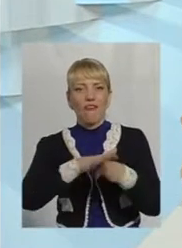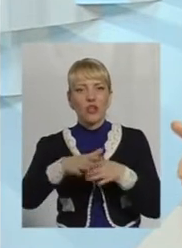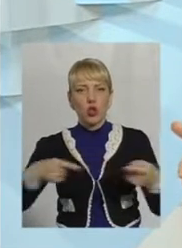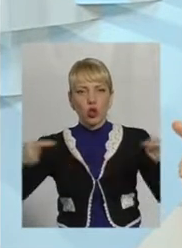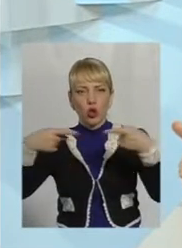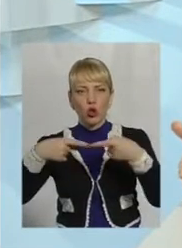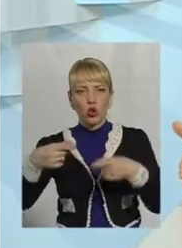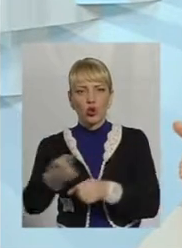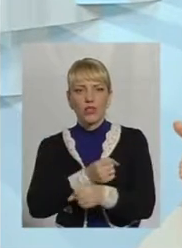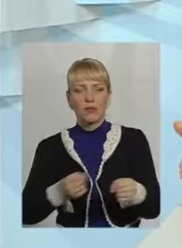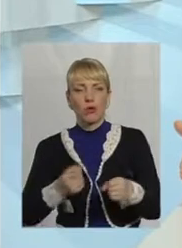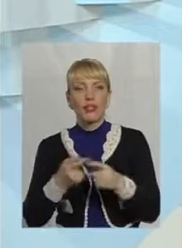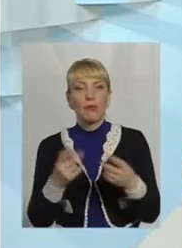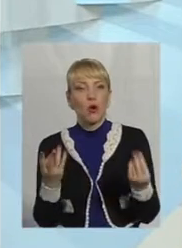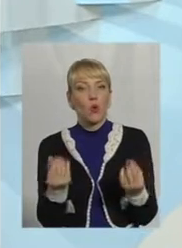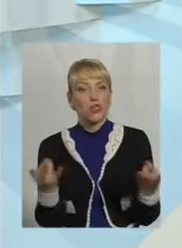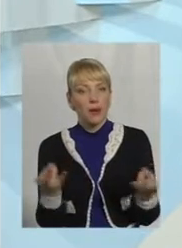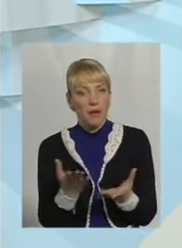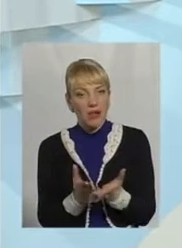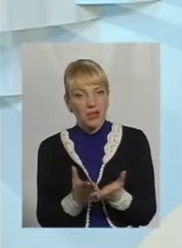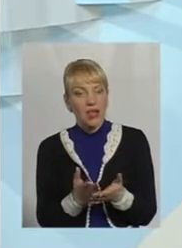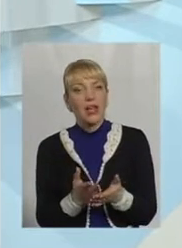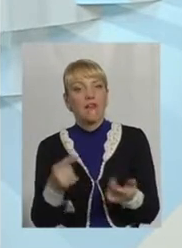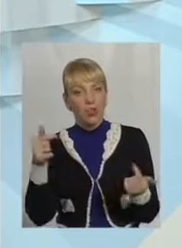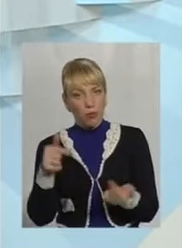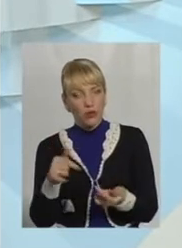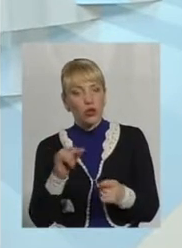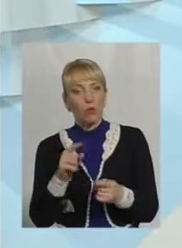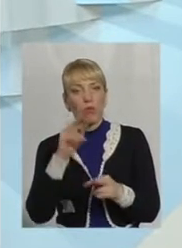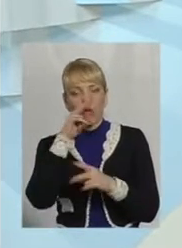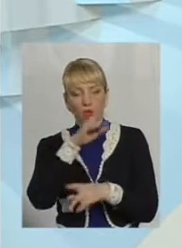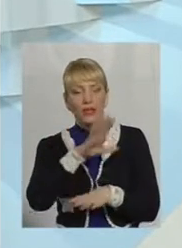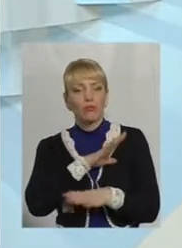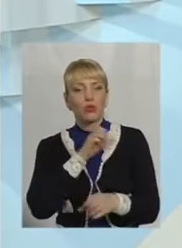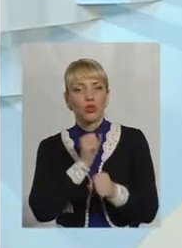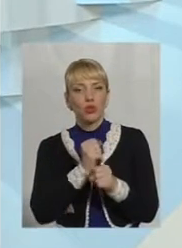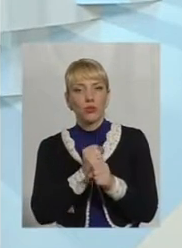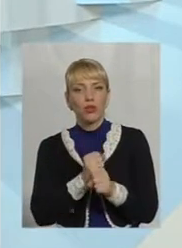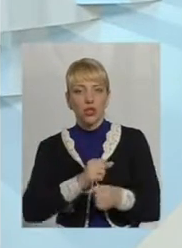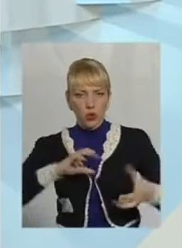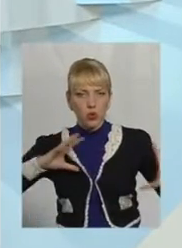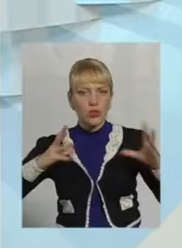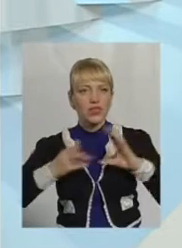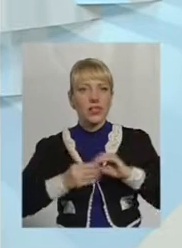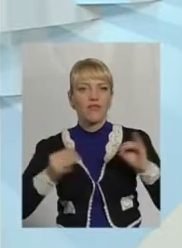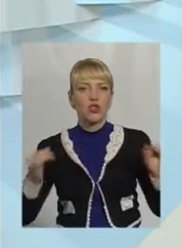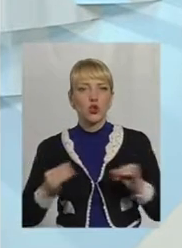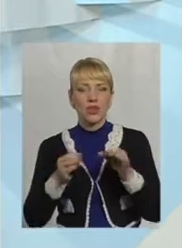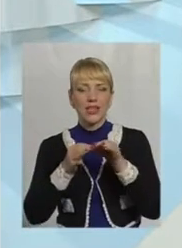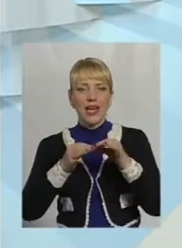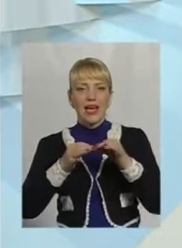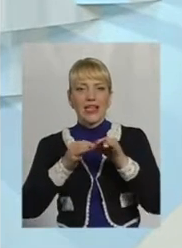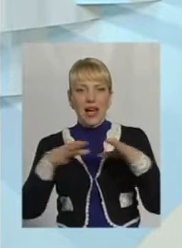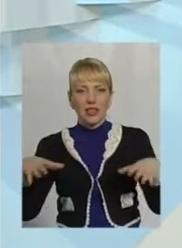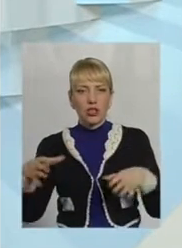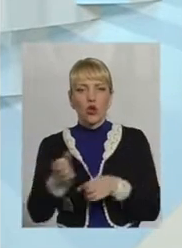для цього треба кошти мати відповідні. Тому помилки були зроблені суцільні в історії ядерного роззброєння,